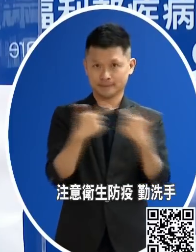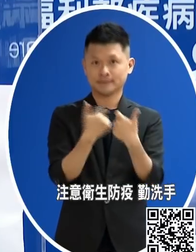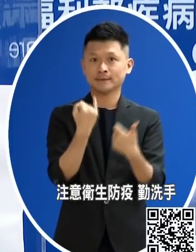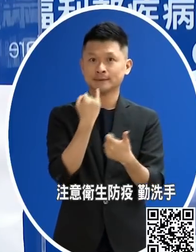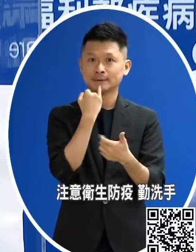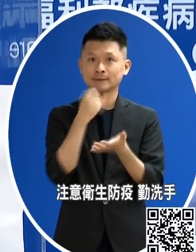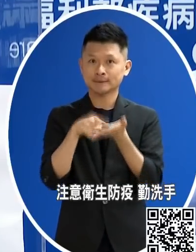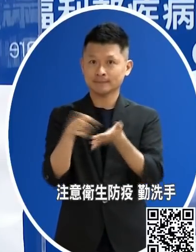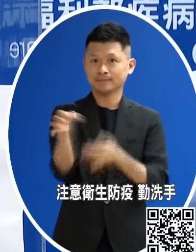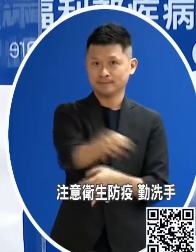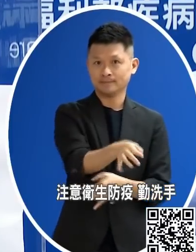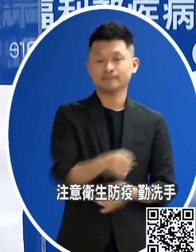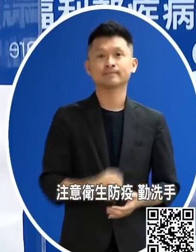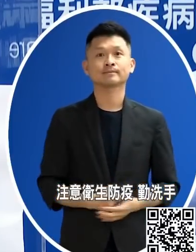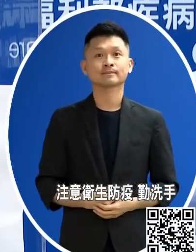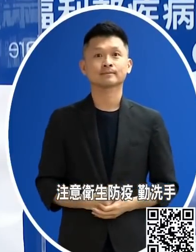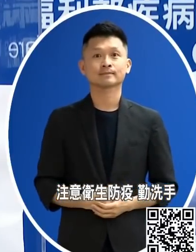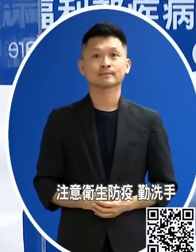那